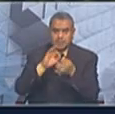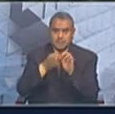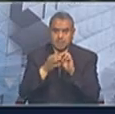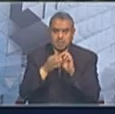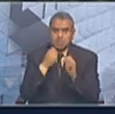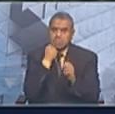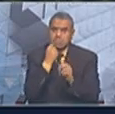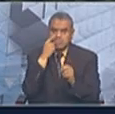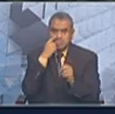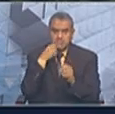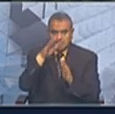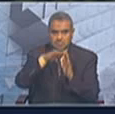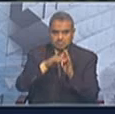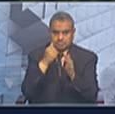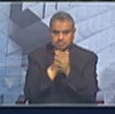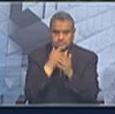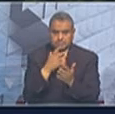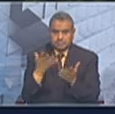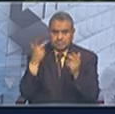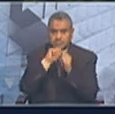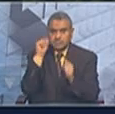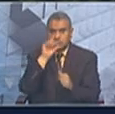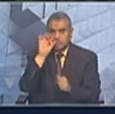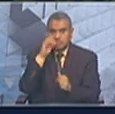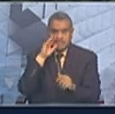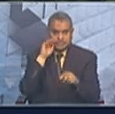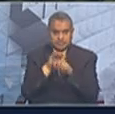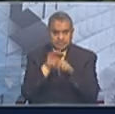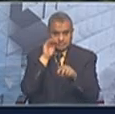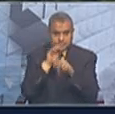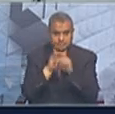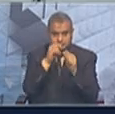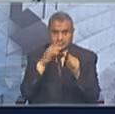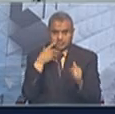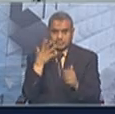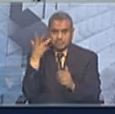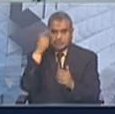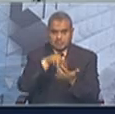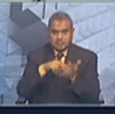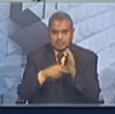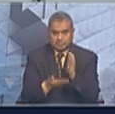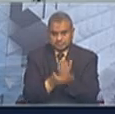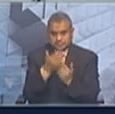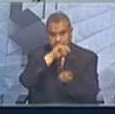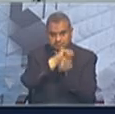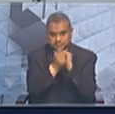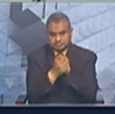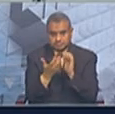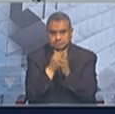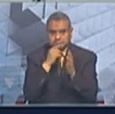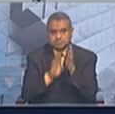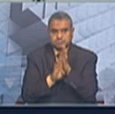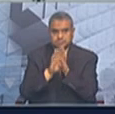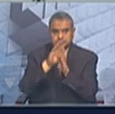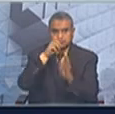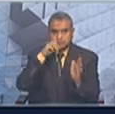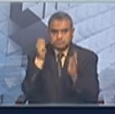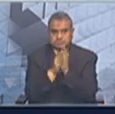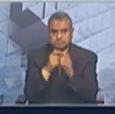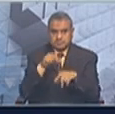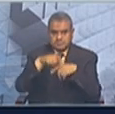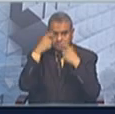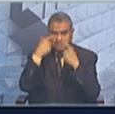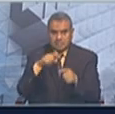1.75 مليون طن في يوليو. وبالنسبة لسبتمبر أظهرت البيانات أنه جرى تعديل طاقة تكرير النفط الأساسية المتوقفة في